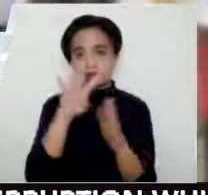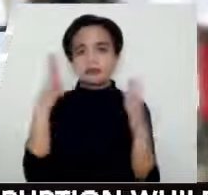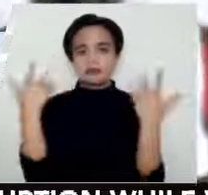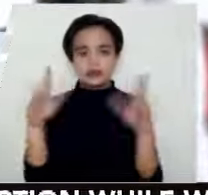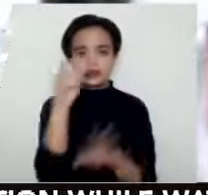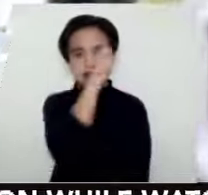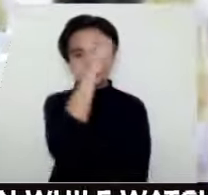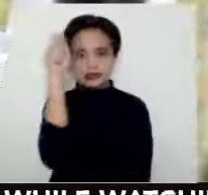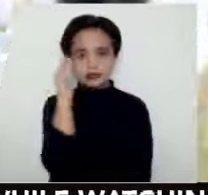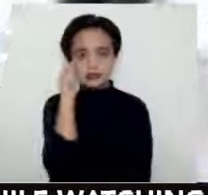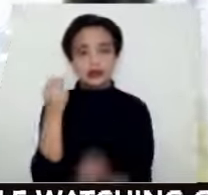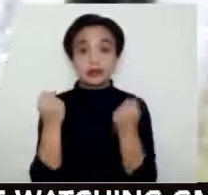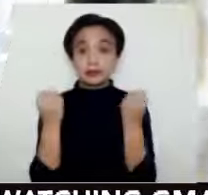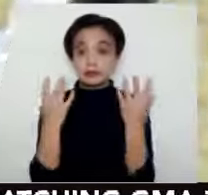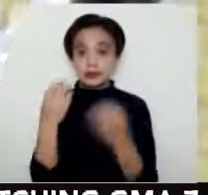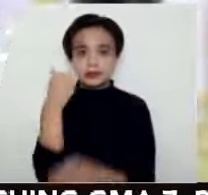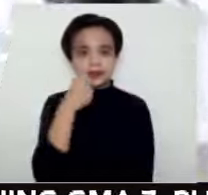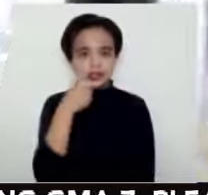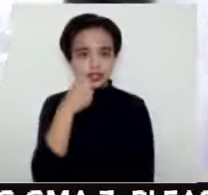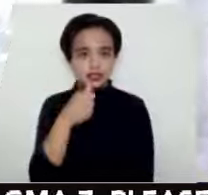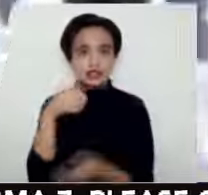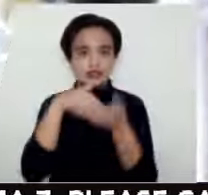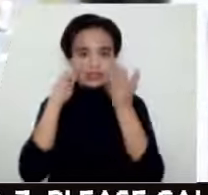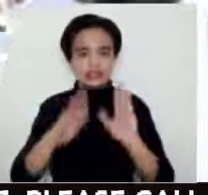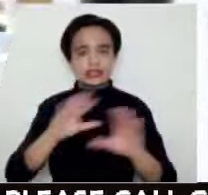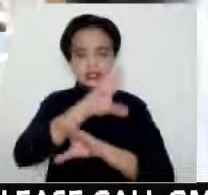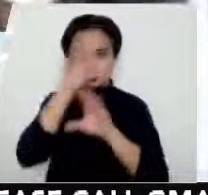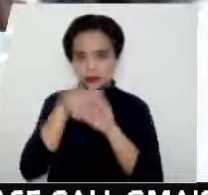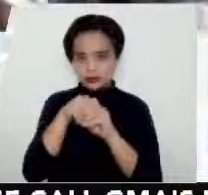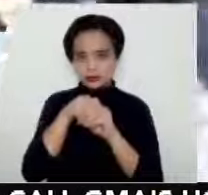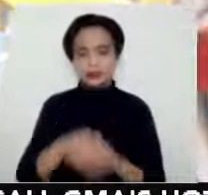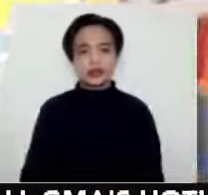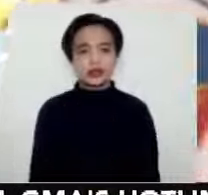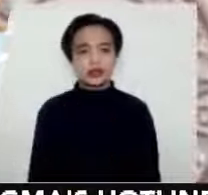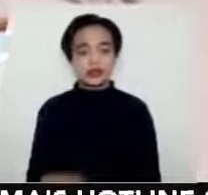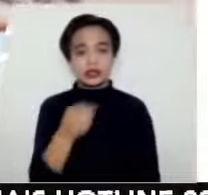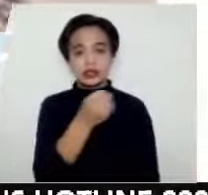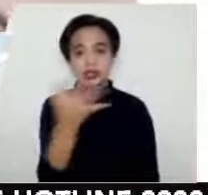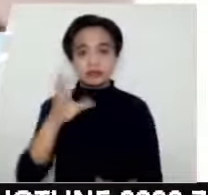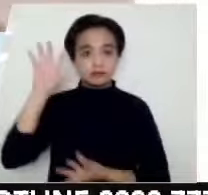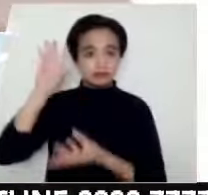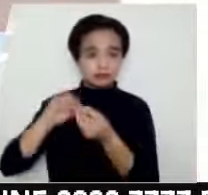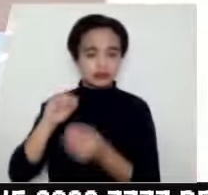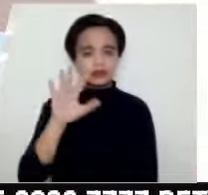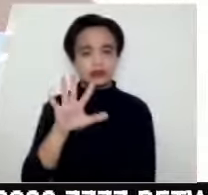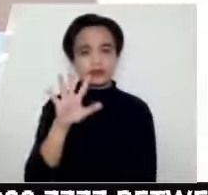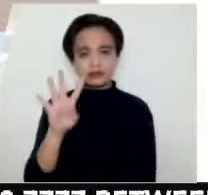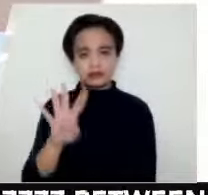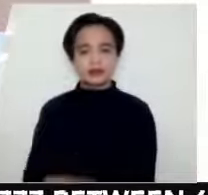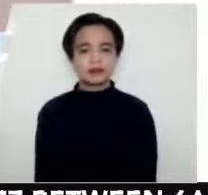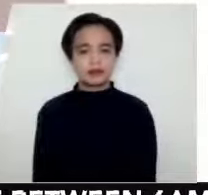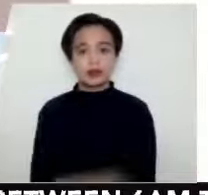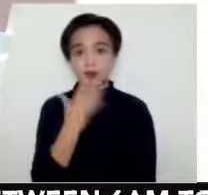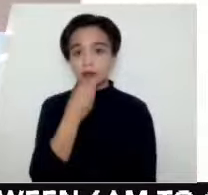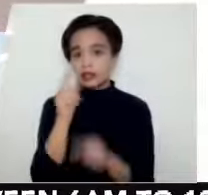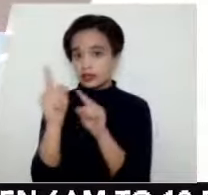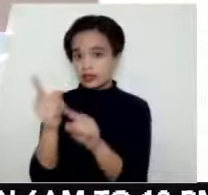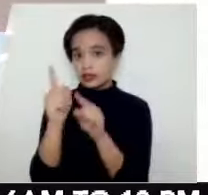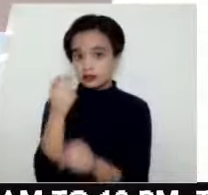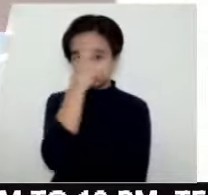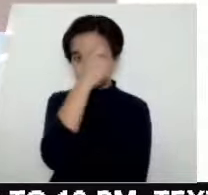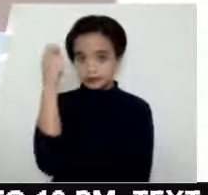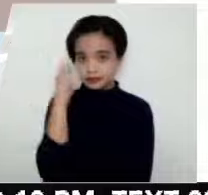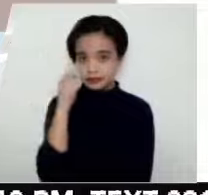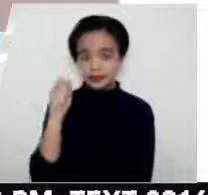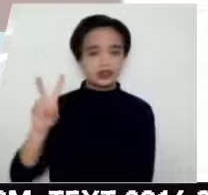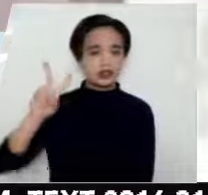kadeteng babae ang kasama sa class 2024 na umabot sa 54. Dumalo rin sa commencement exercises si Vice President